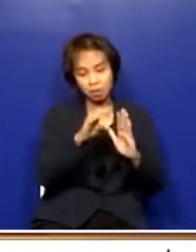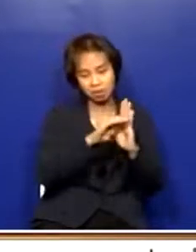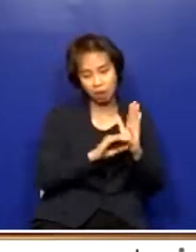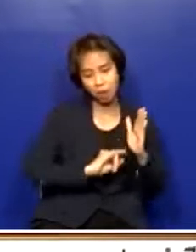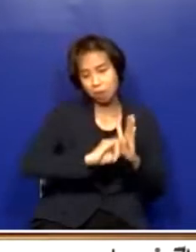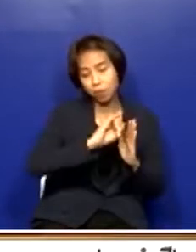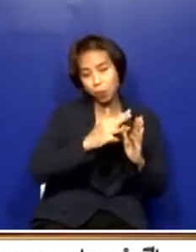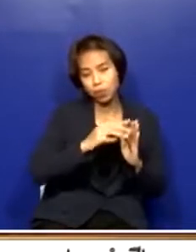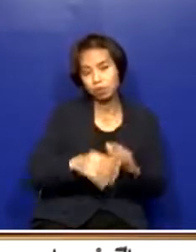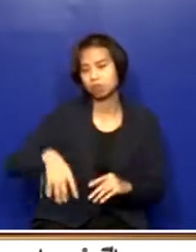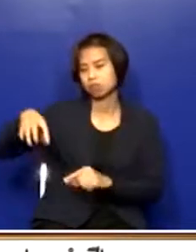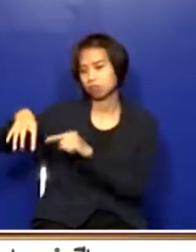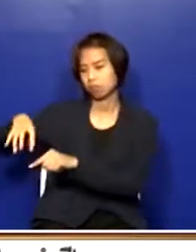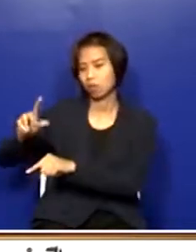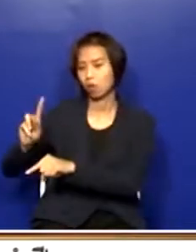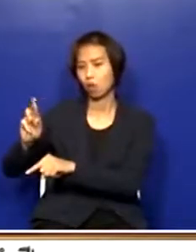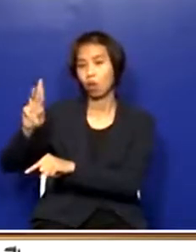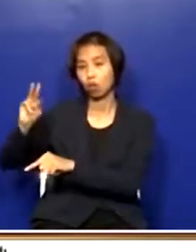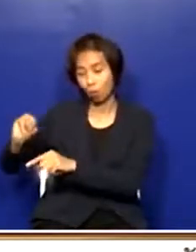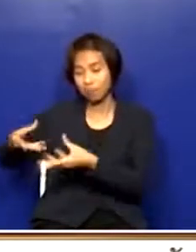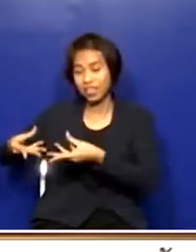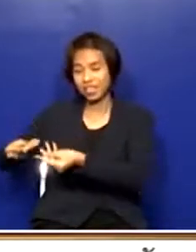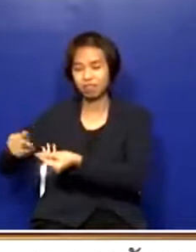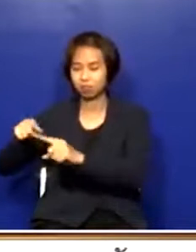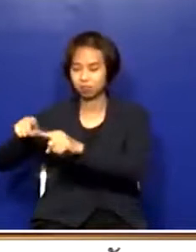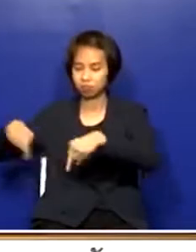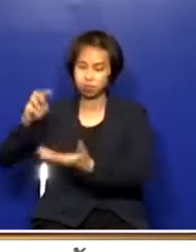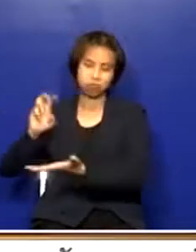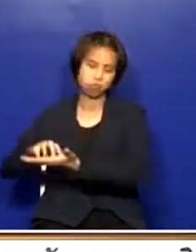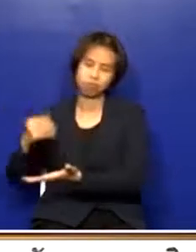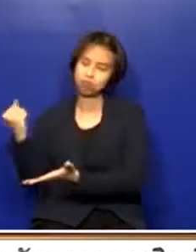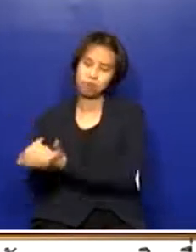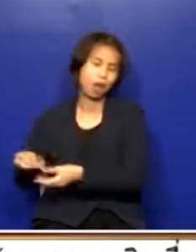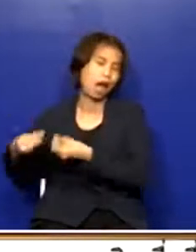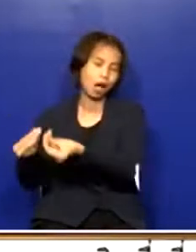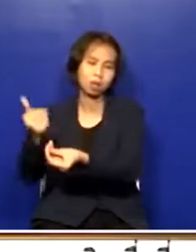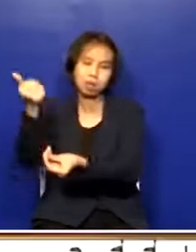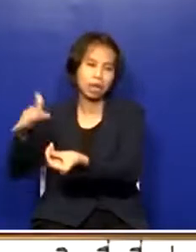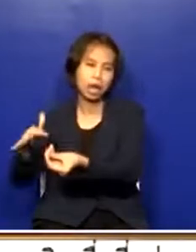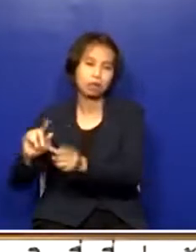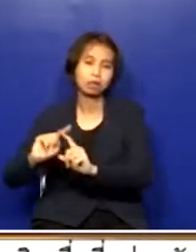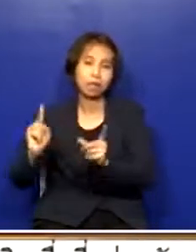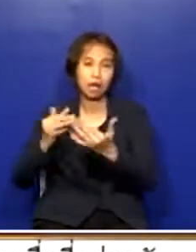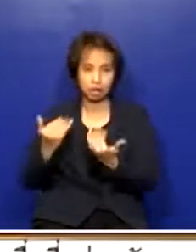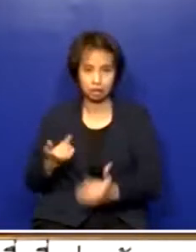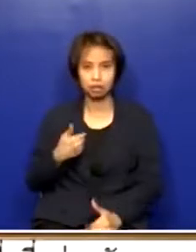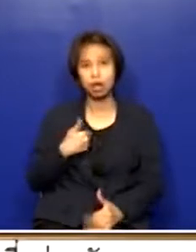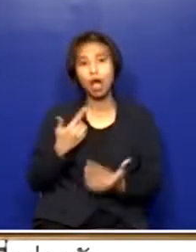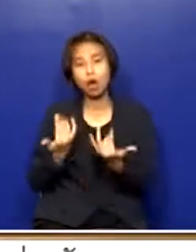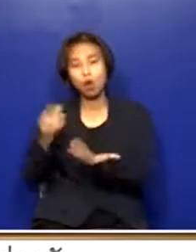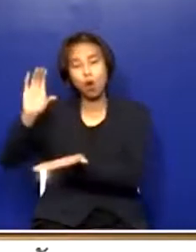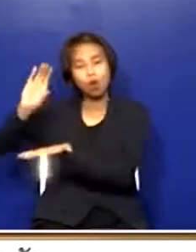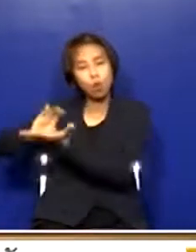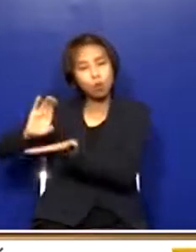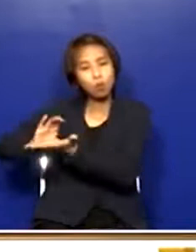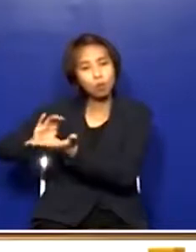โยชกรมพฤนก็จะไม่สามารถออก Señor baterainได้ฉะนั้นี่จะกลดกล commen grace การ canเราจะไม่รองเกประมาณที่จะ